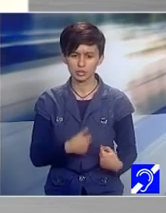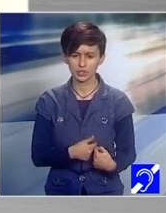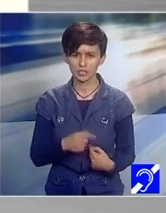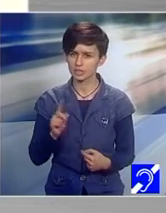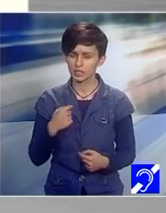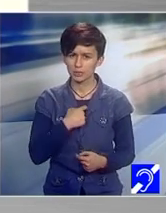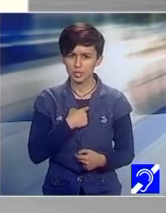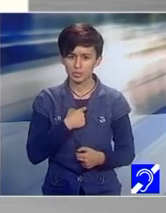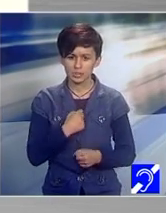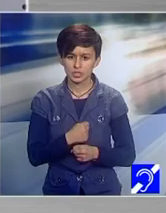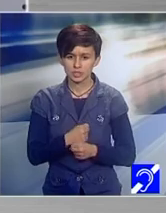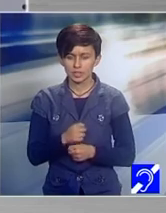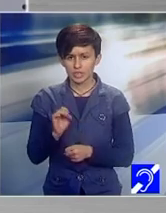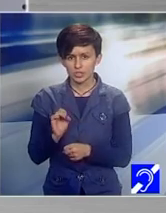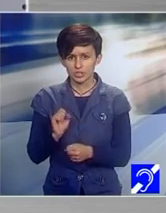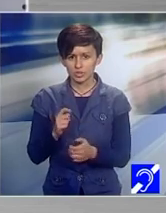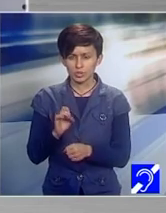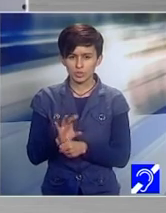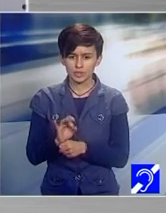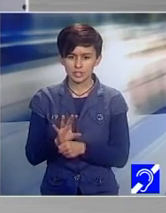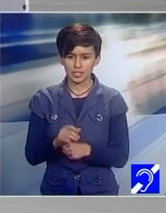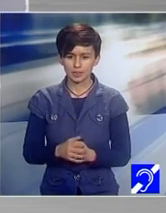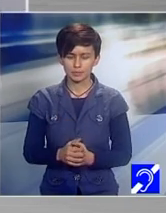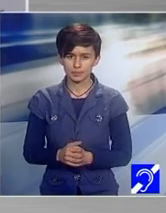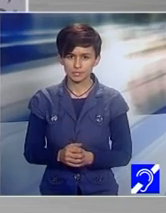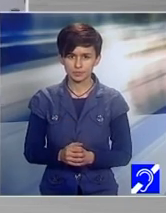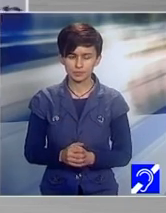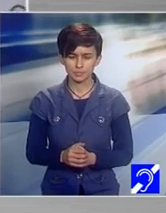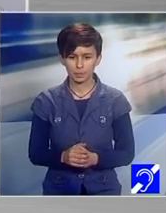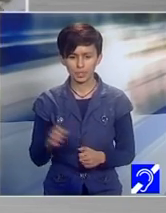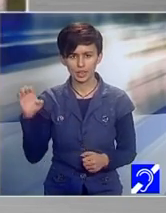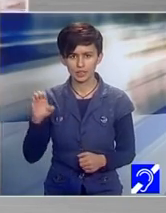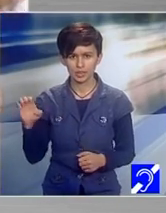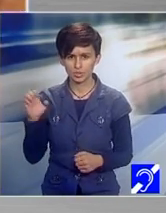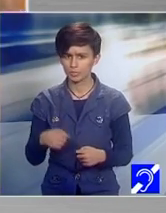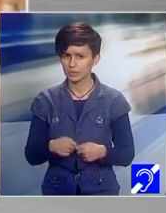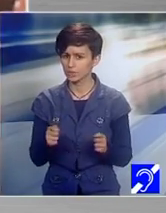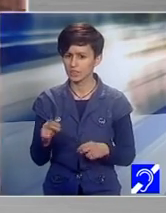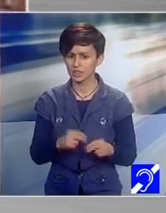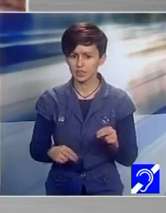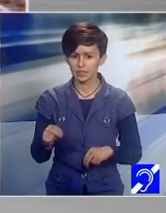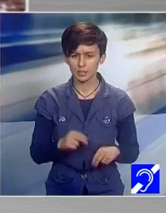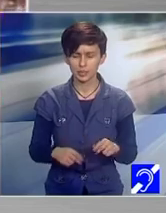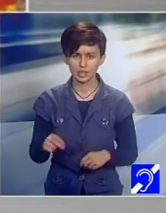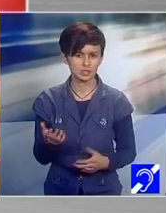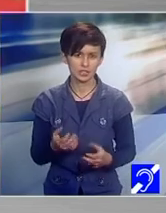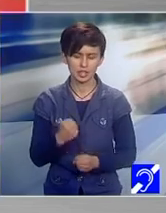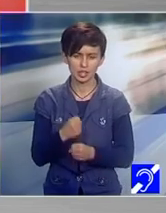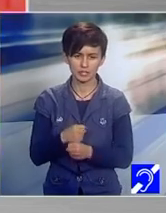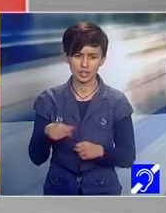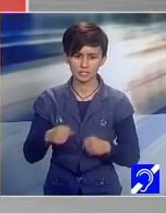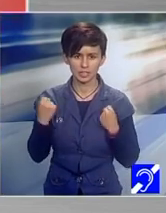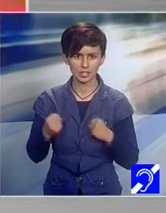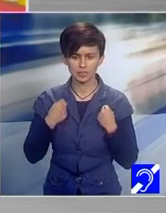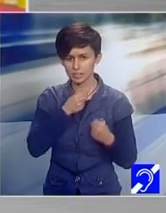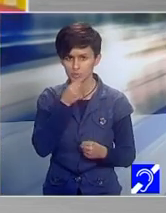să mai faci și un act de vânzare. În Europa, toate marile lanțuri de magazine care fac astfel de acțiuni